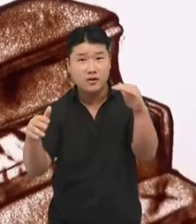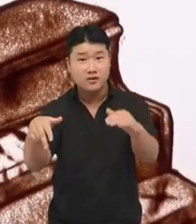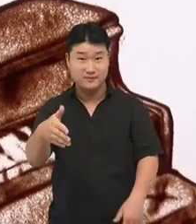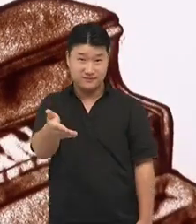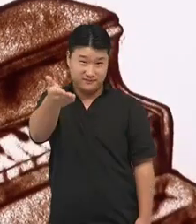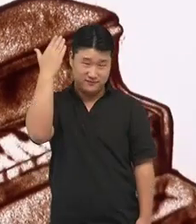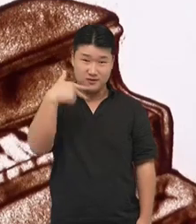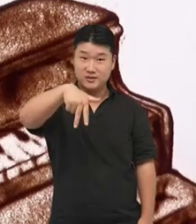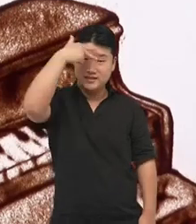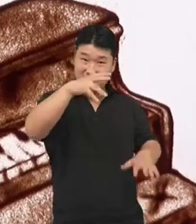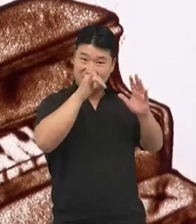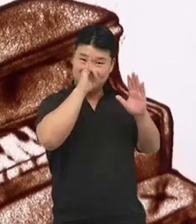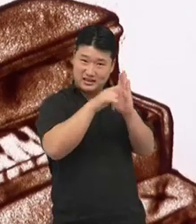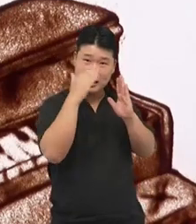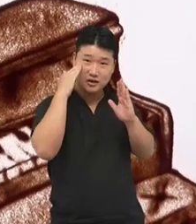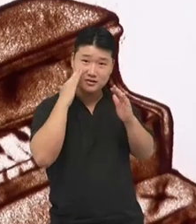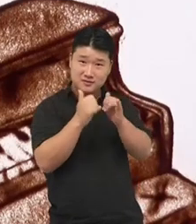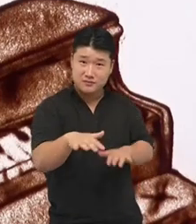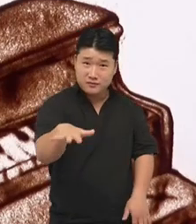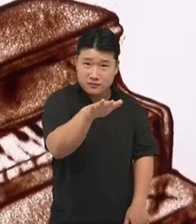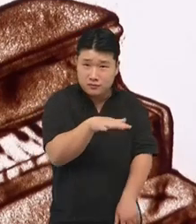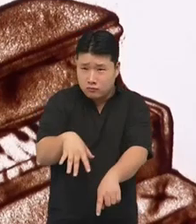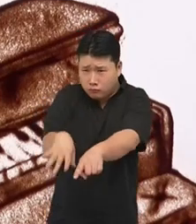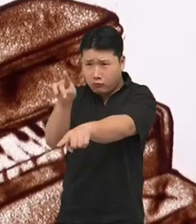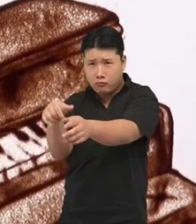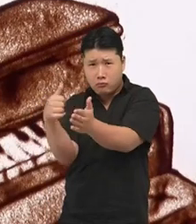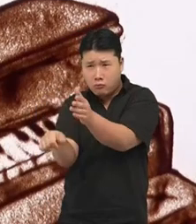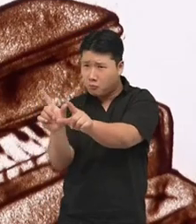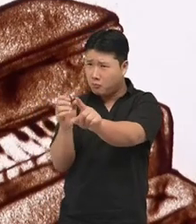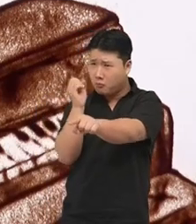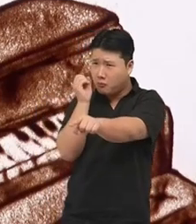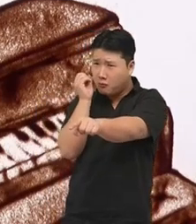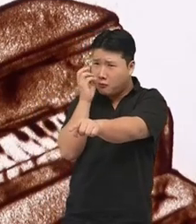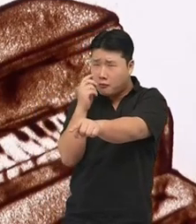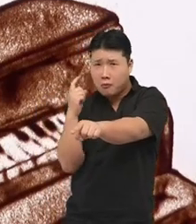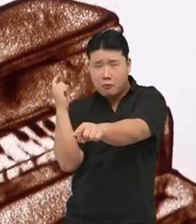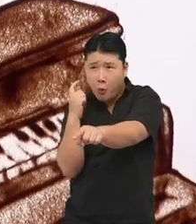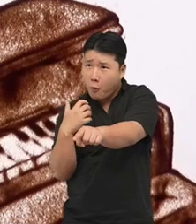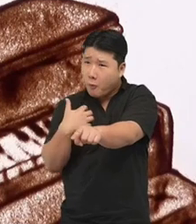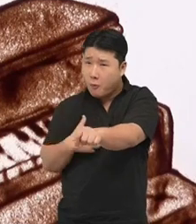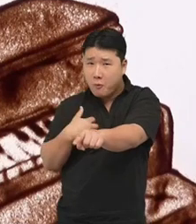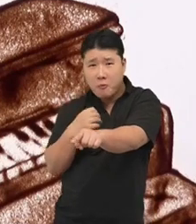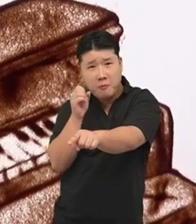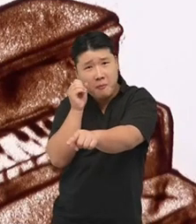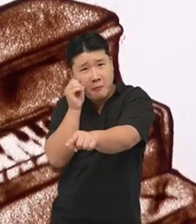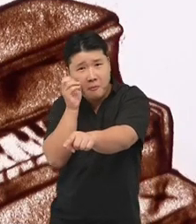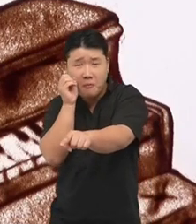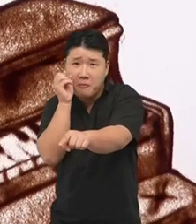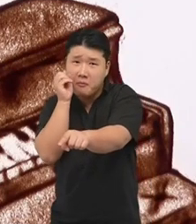아름다운 선율도 들려주는 피아노를 처음 본 그때 그 시절 우리 조상들은 굉장히